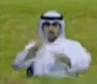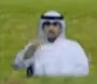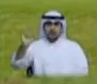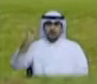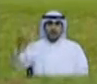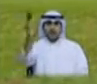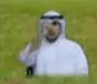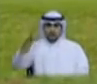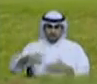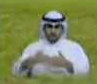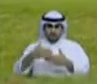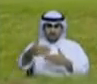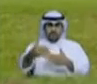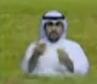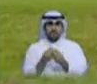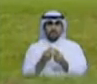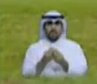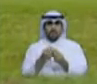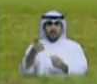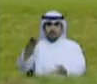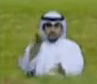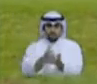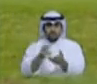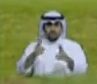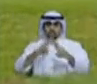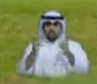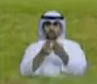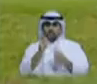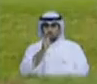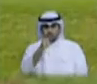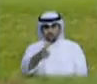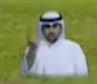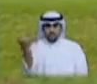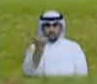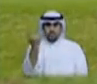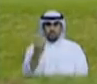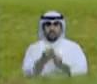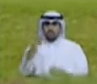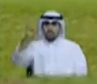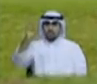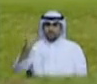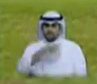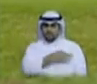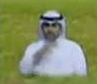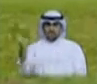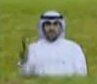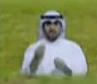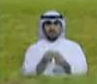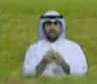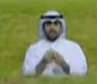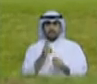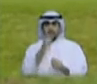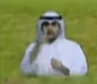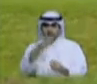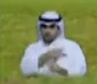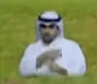للفترة القادمة. هذا هو ما خلصت إليه جلسة التعليم اليوم في مقر اليونسكو في باريس، وهو ما أكدت عليه